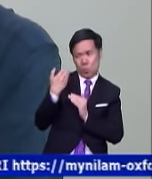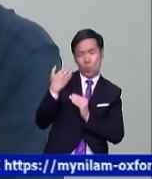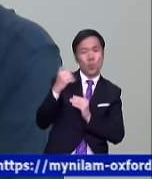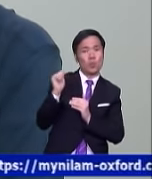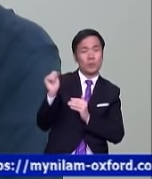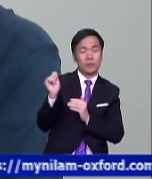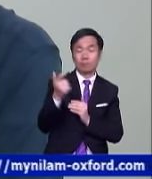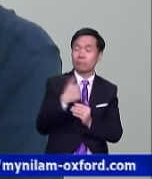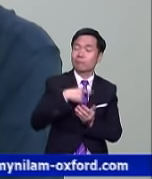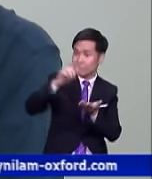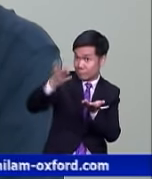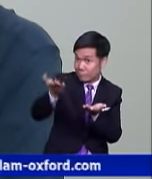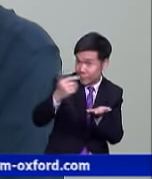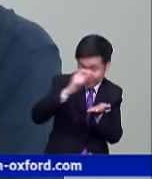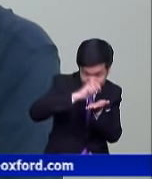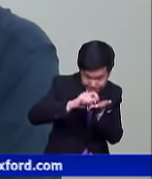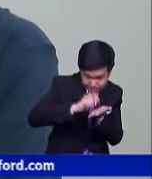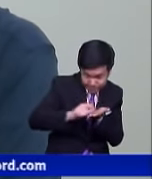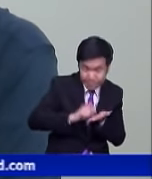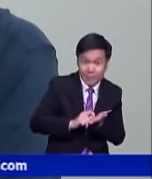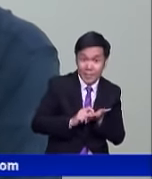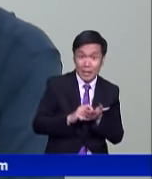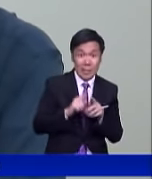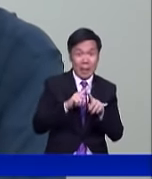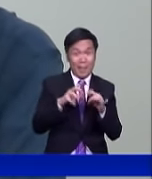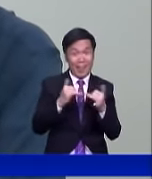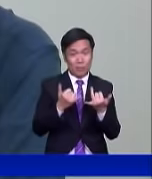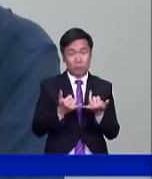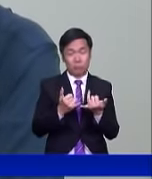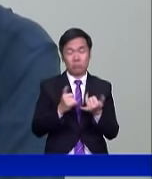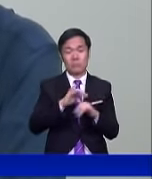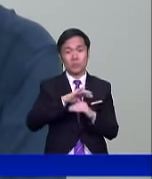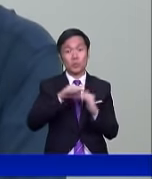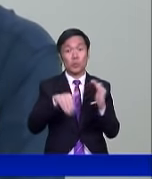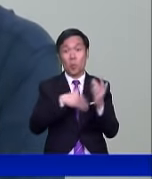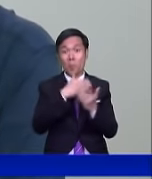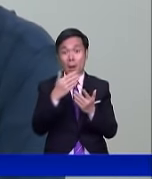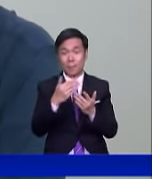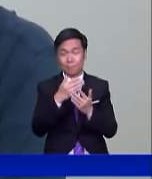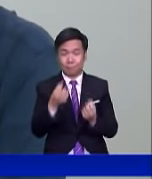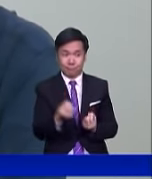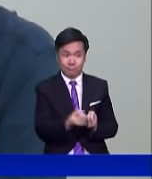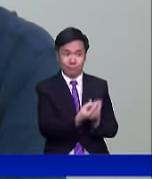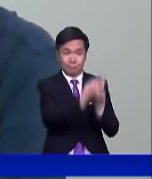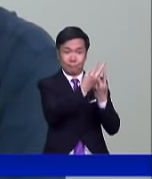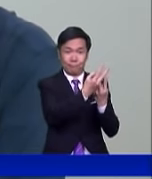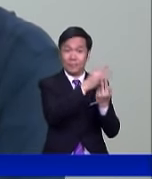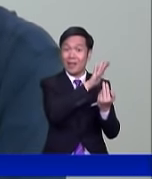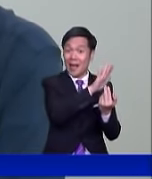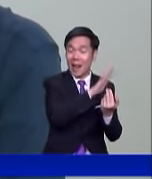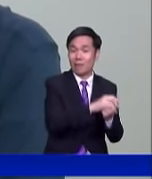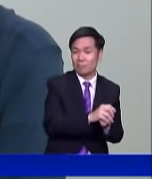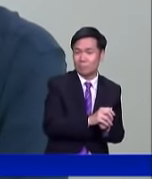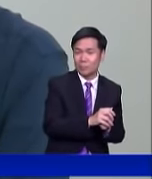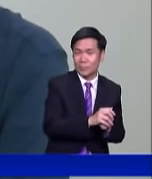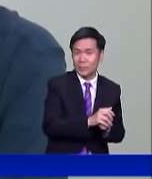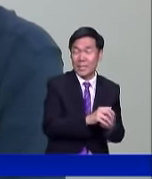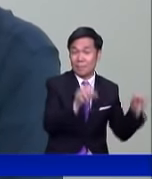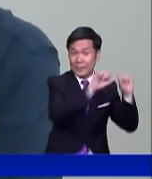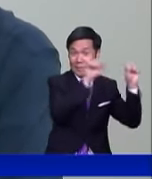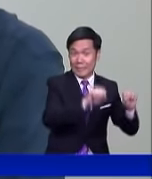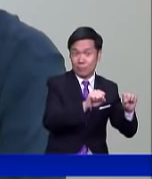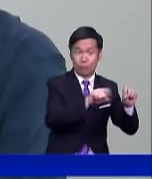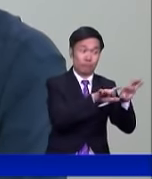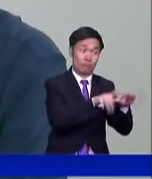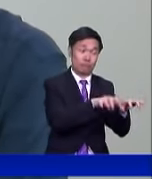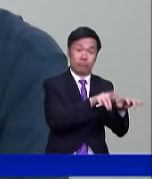itu hari ini bila kita nak convert benda tu semua dalam program yang telah pun kita masukkan, dalam sistem